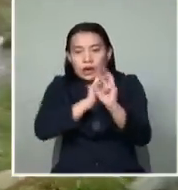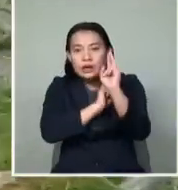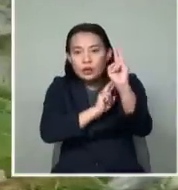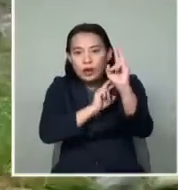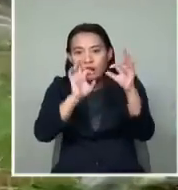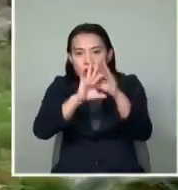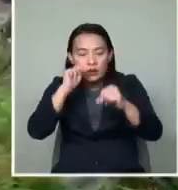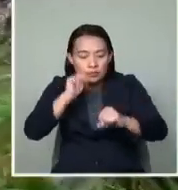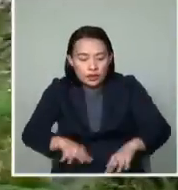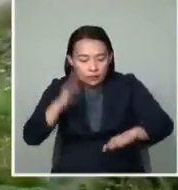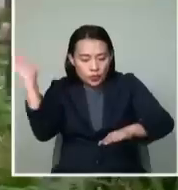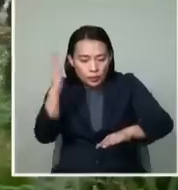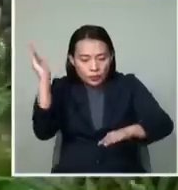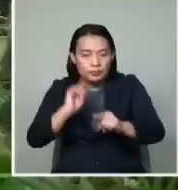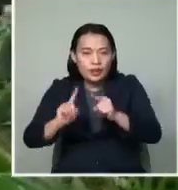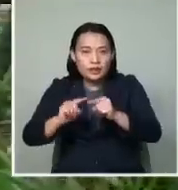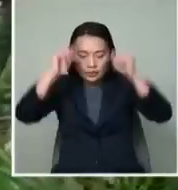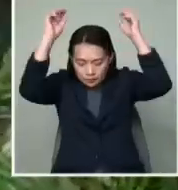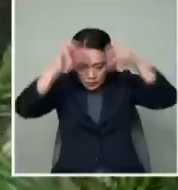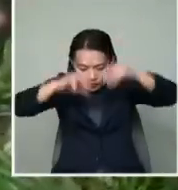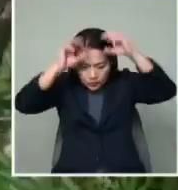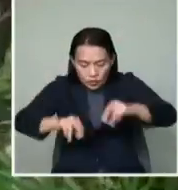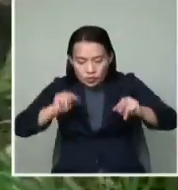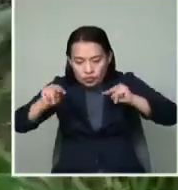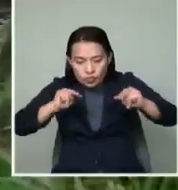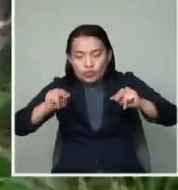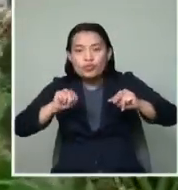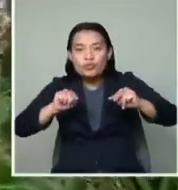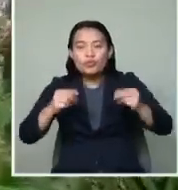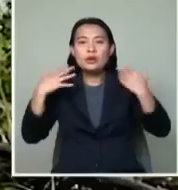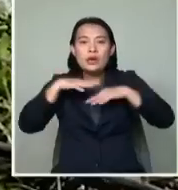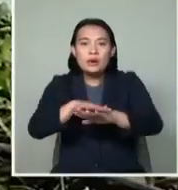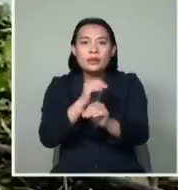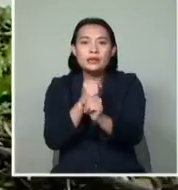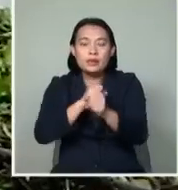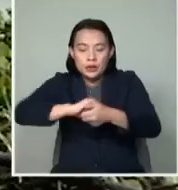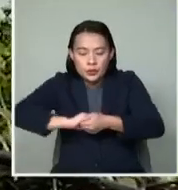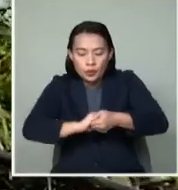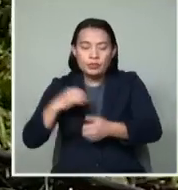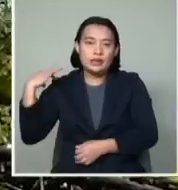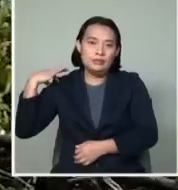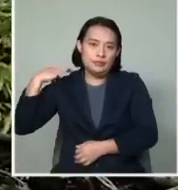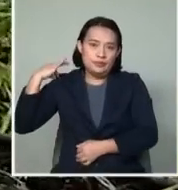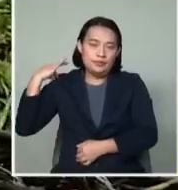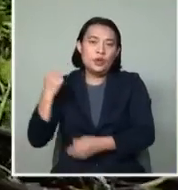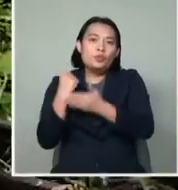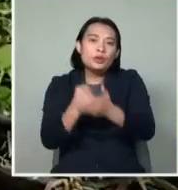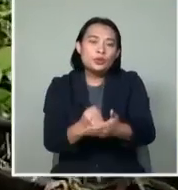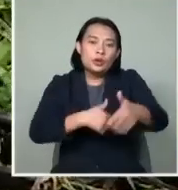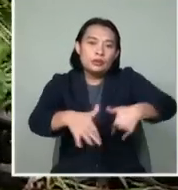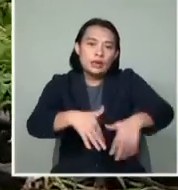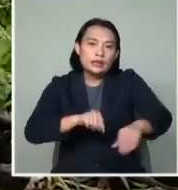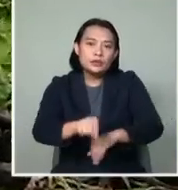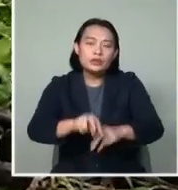บอุทกภัยจากพายุที่มีฝนตกหนักอย่างต่อเนื่องโดยให้ประสานการทำงานร่วมกันกับจิตอาสาไปช่วยเหลือประชาชน